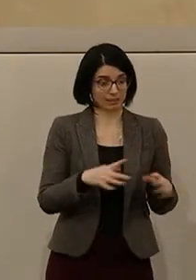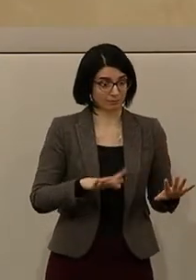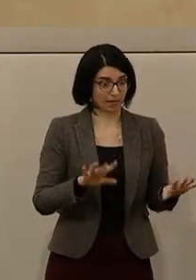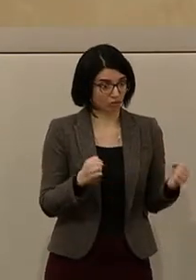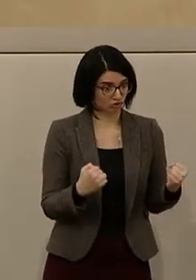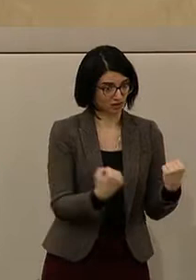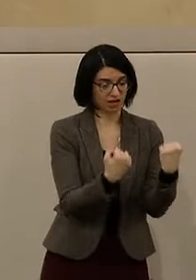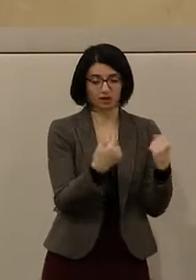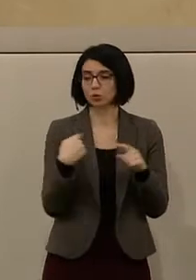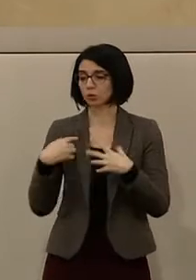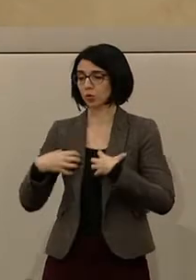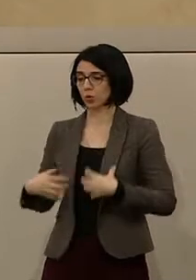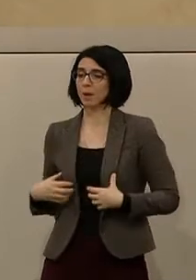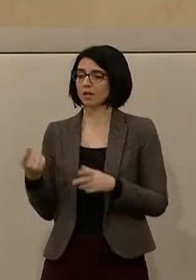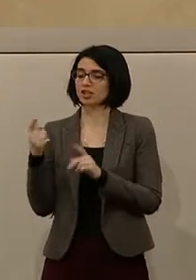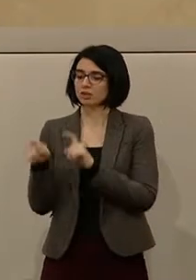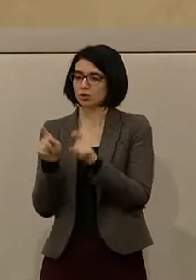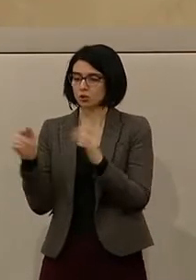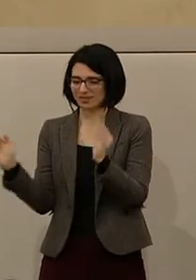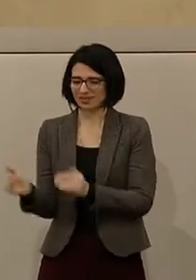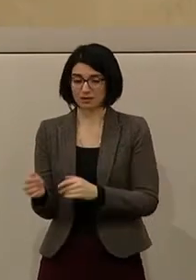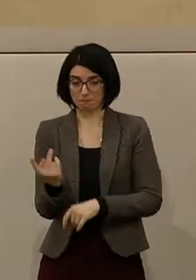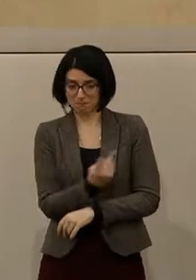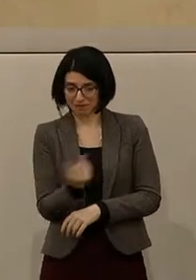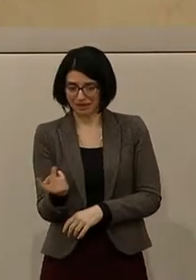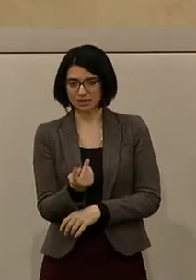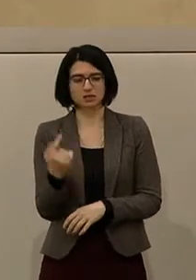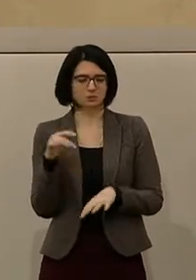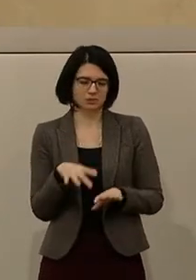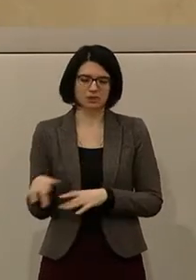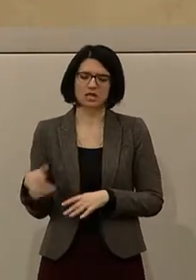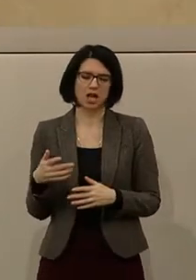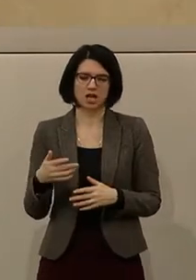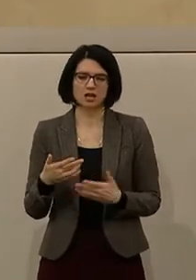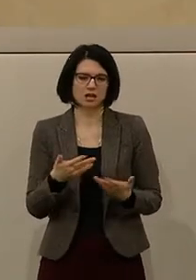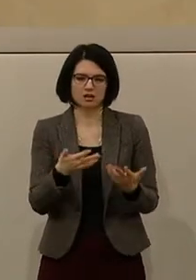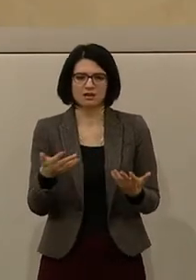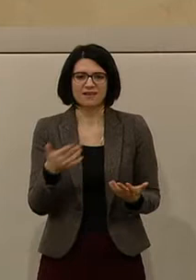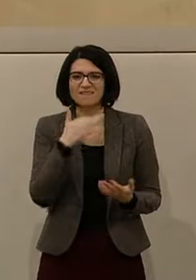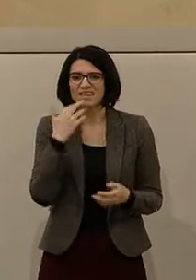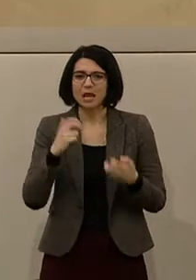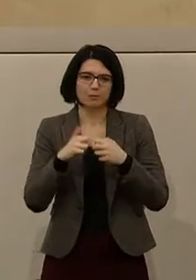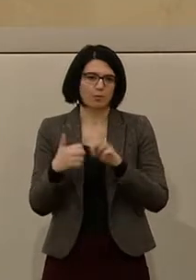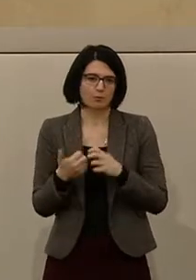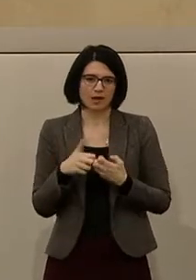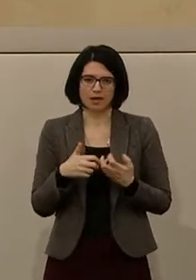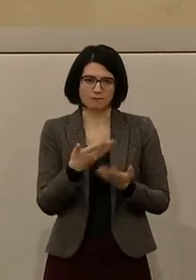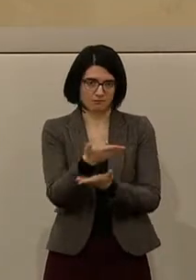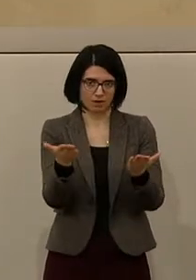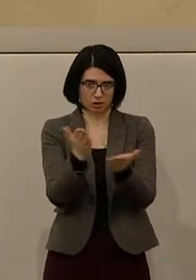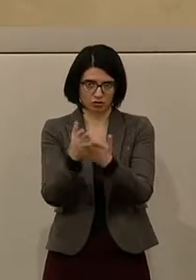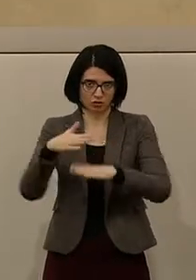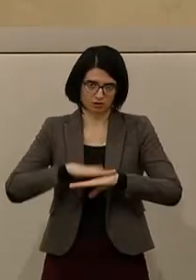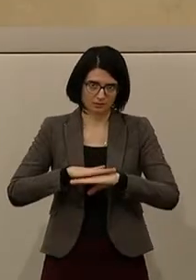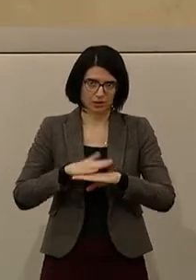der anderen Seite Senkung der Körperschaftssteuer. Und da glaube ich, dann fällt ein Großteil der von Ihnen jetzt gerade problematisierten Dinge ohne dies,